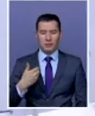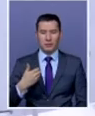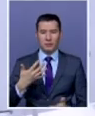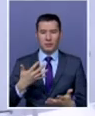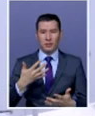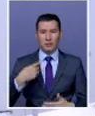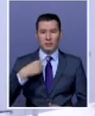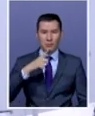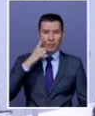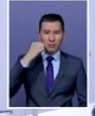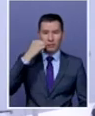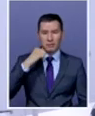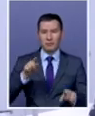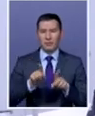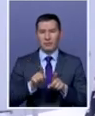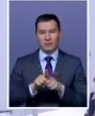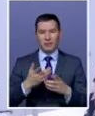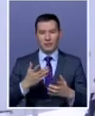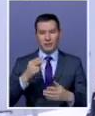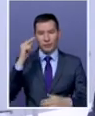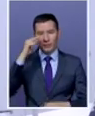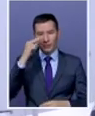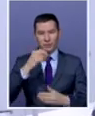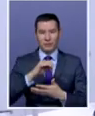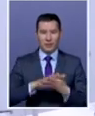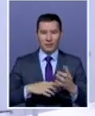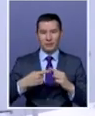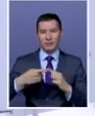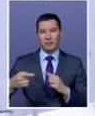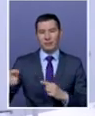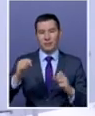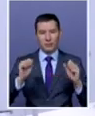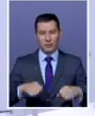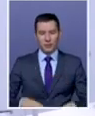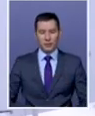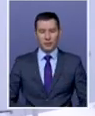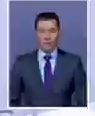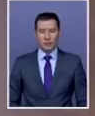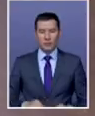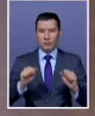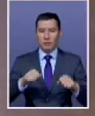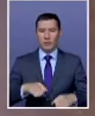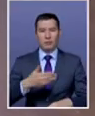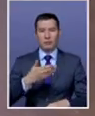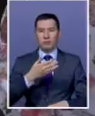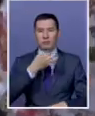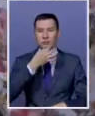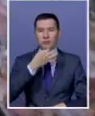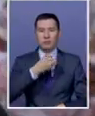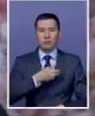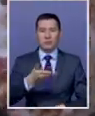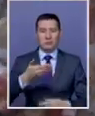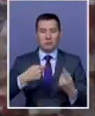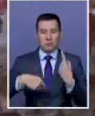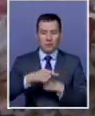өзіңе жақсы мысал үшін. Өзімде қыздарым өсіп жатыр. Оны былай бизнес қылсаң да болады, өзің былай істесең де. Бұл